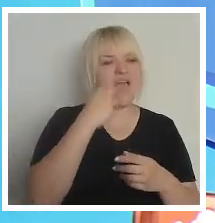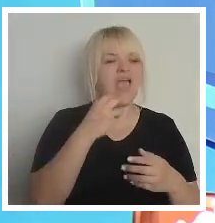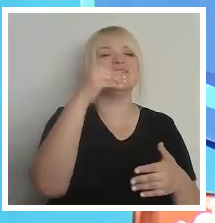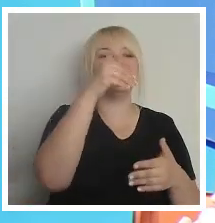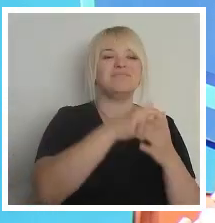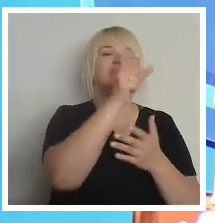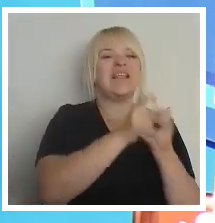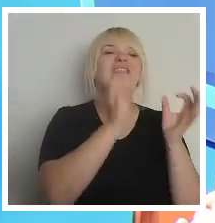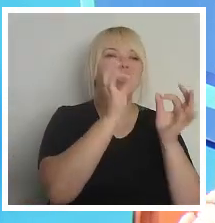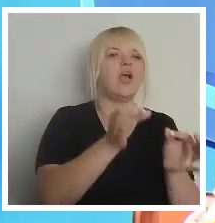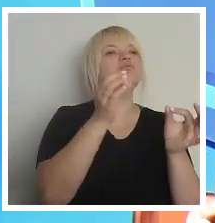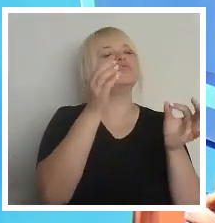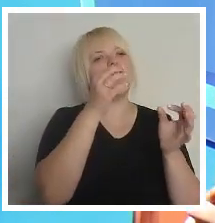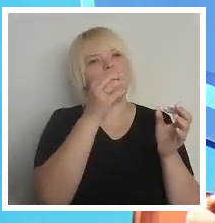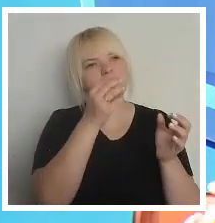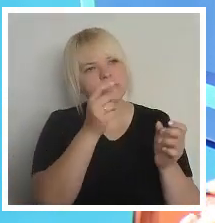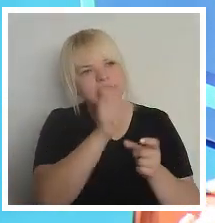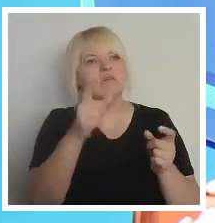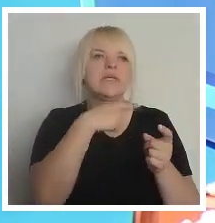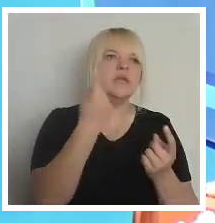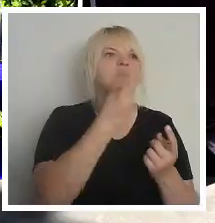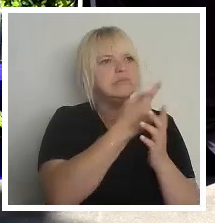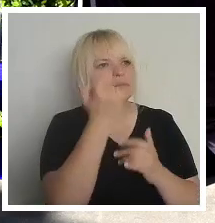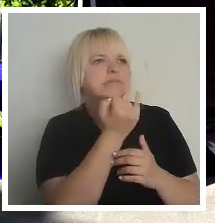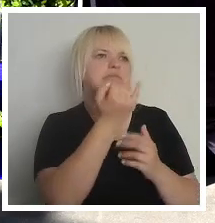cilvēkiem, dodam cilvēkiem brīvu pieeju. Nu, tāda ir mūsu pieredze.